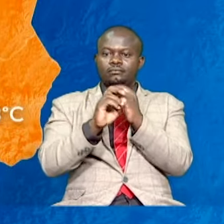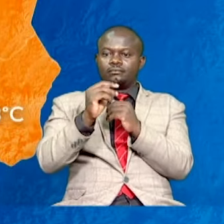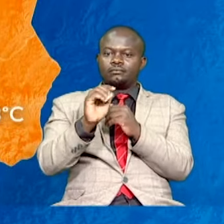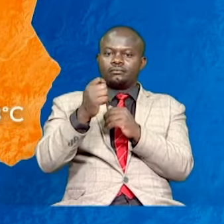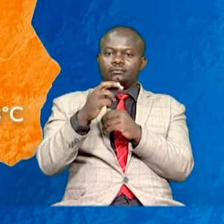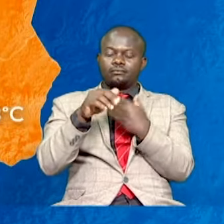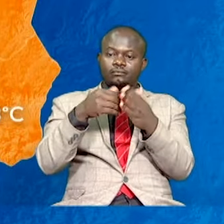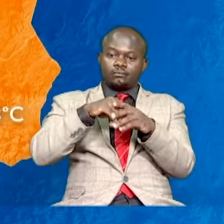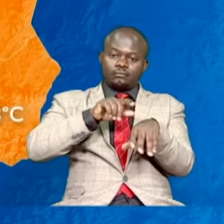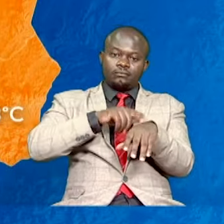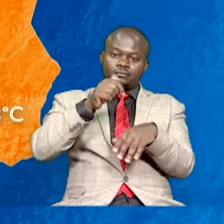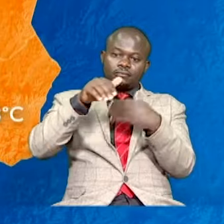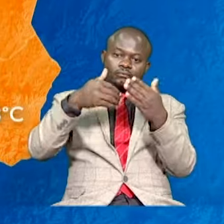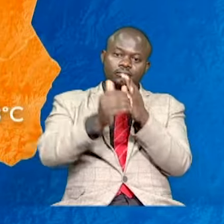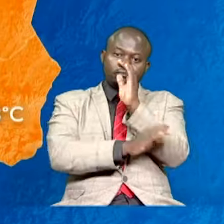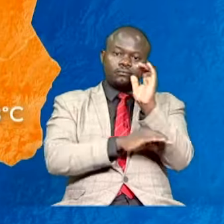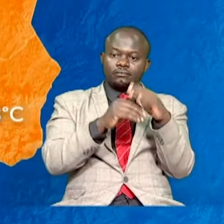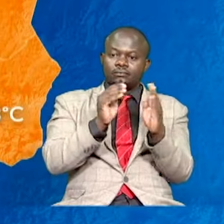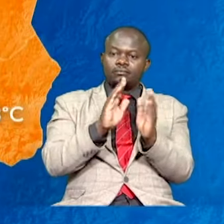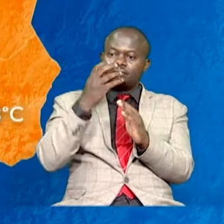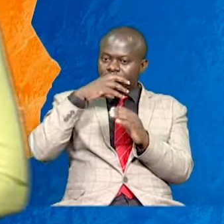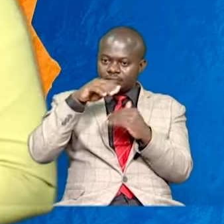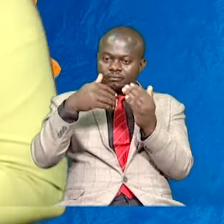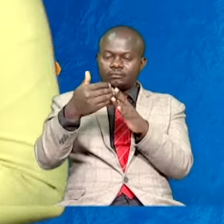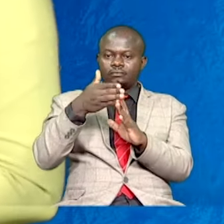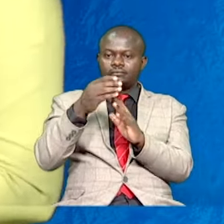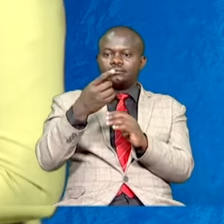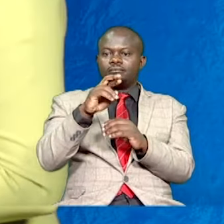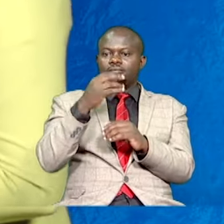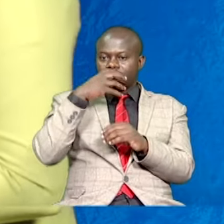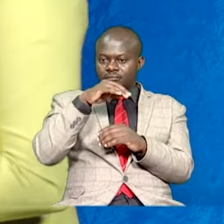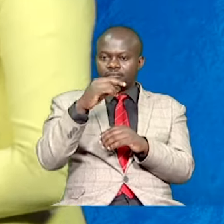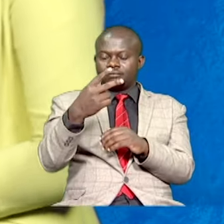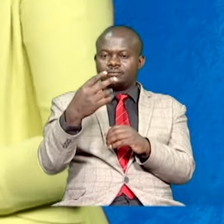Nyagatare, igihe ahandi mu gihugu hateganijwe igipimo cy'ubushyuhe kizaba kiri hagati ya degree Celsius